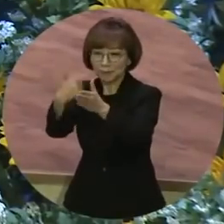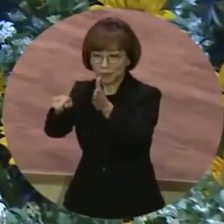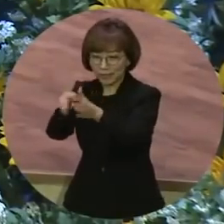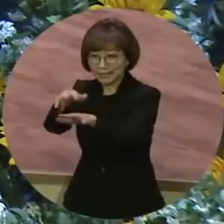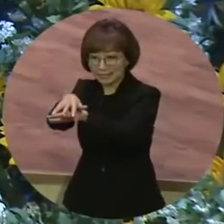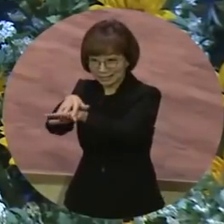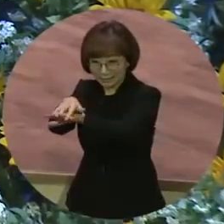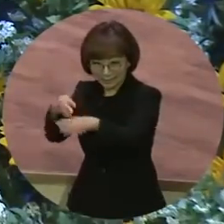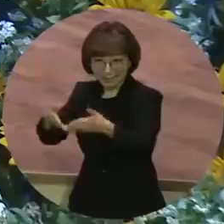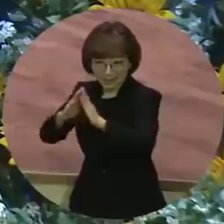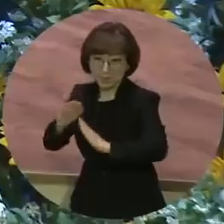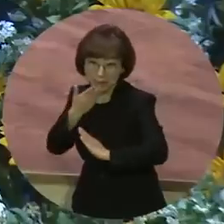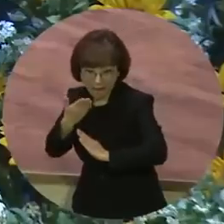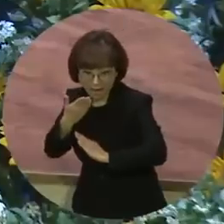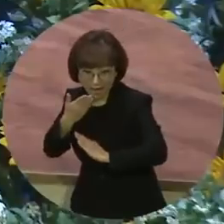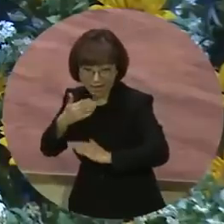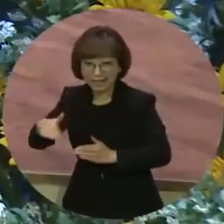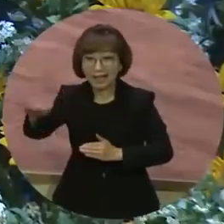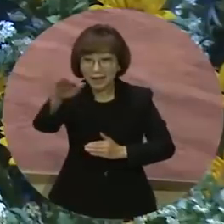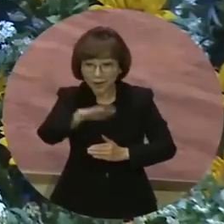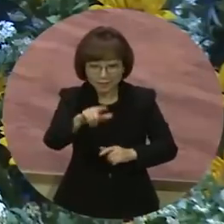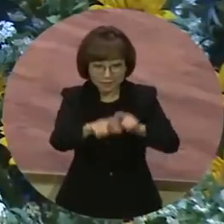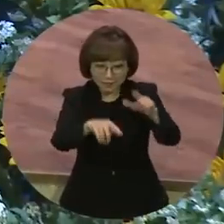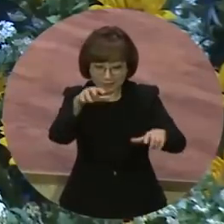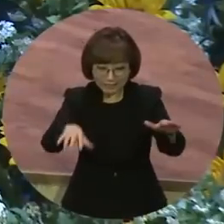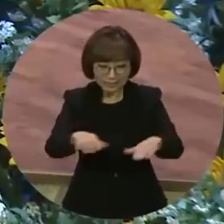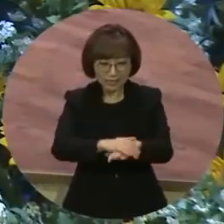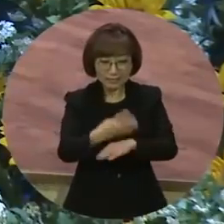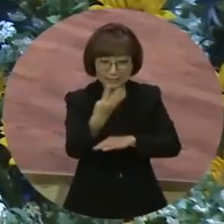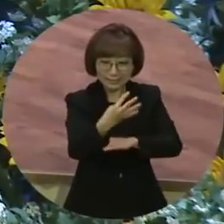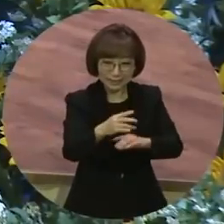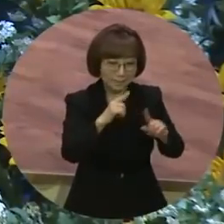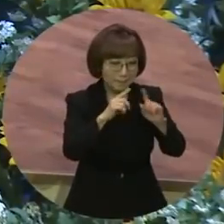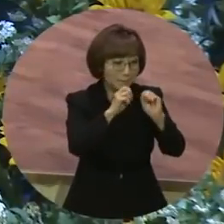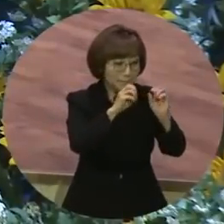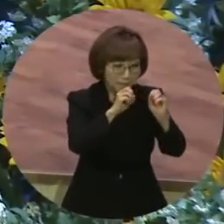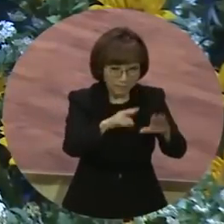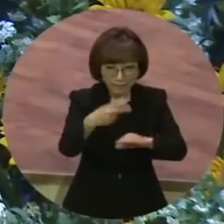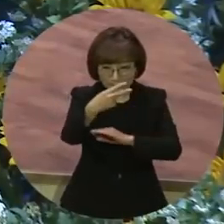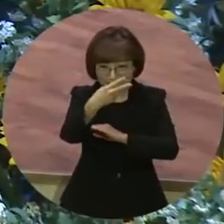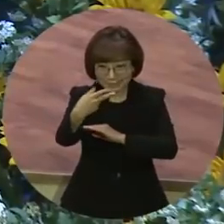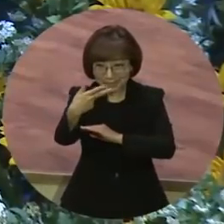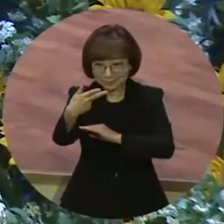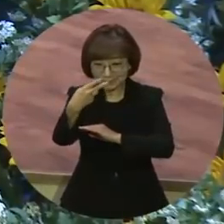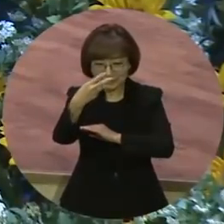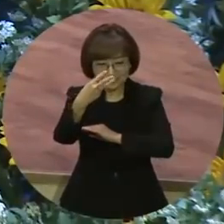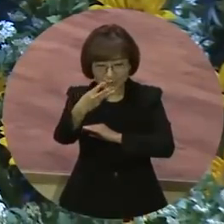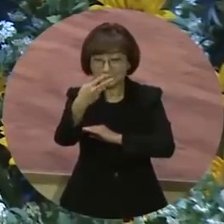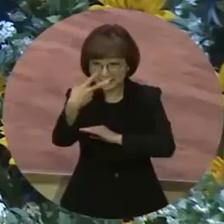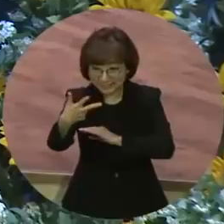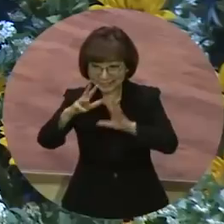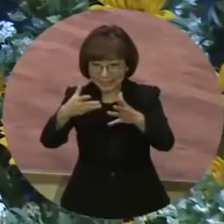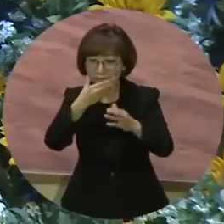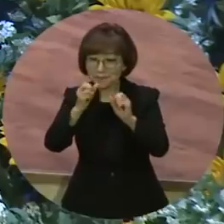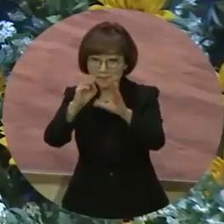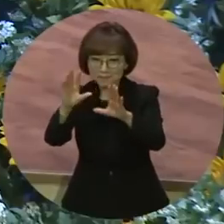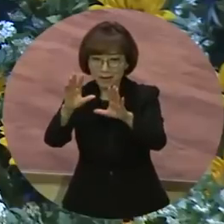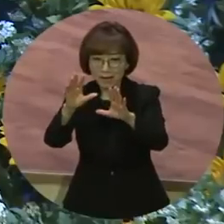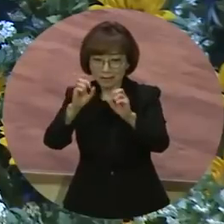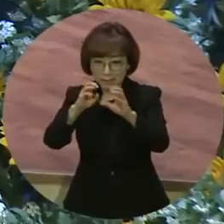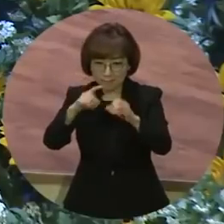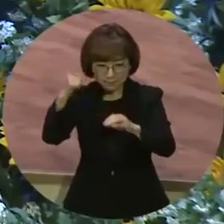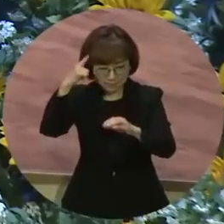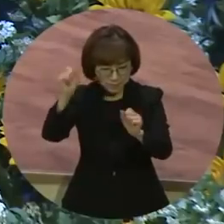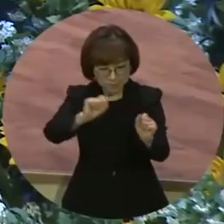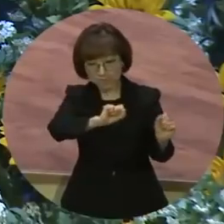속에 4천 말씀 운동과 237 나라 복음화를 향한 열정이 회복되어서 오직 여호와의 뜻만이